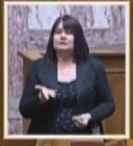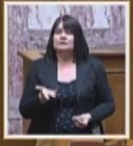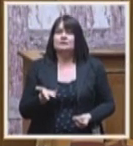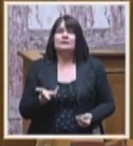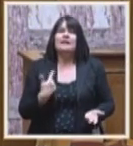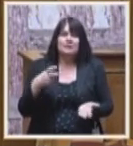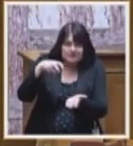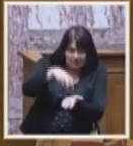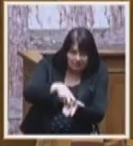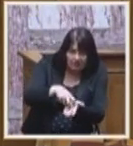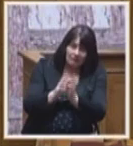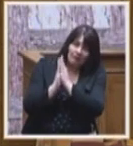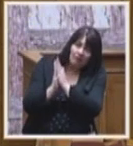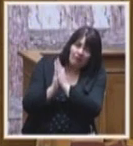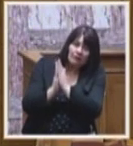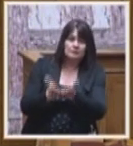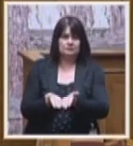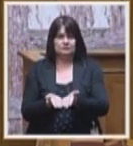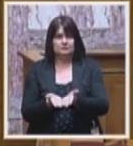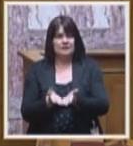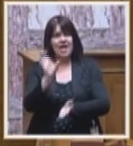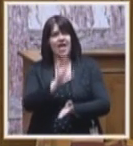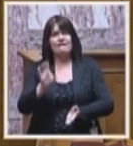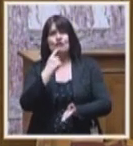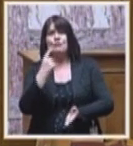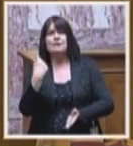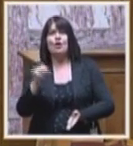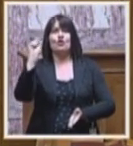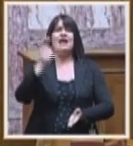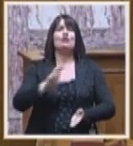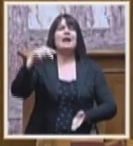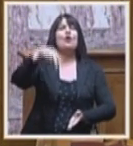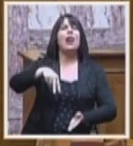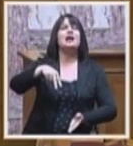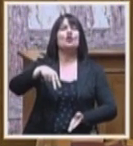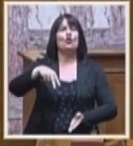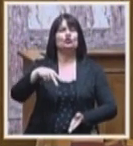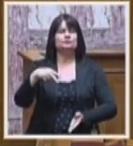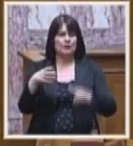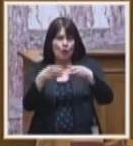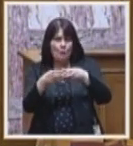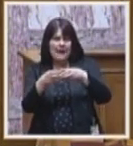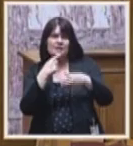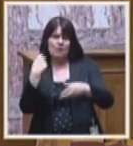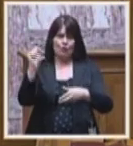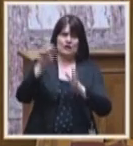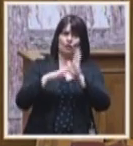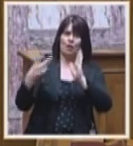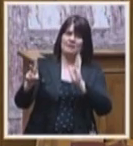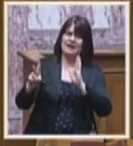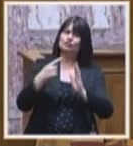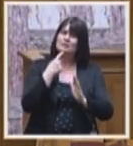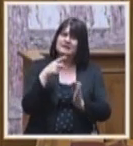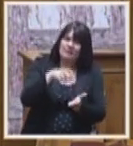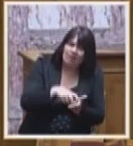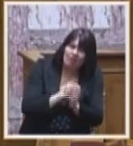υιοθετήσουμε το πρόγραμμα το οποίο απέρριψε ακόμα και το δικό σας κόμμα, το Ευρωπαϊκό Λαϊκό Κόμμα, να